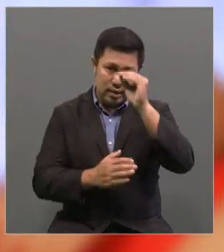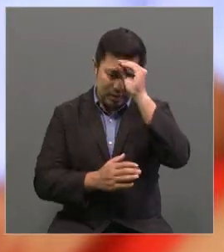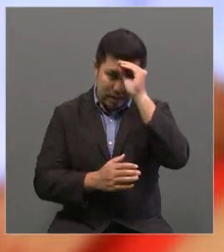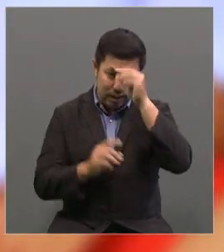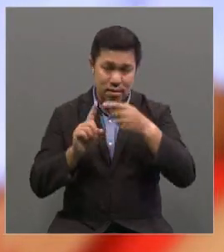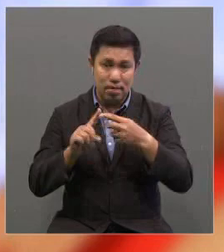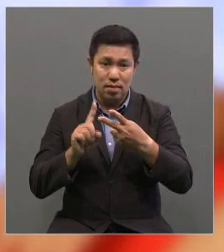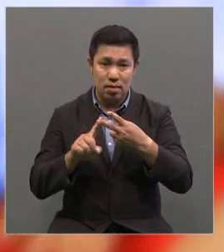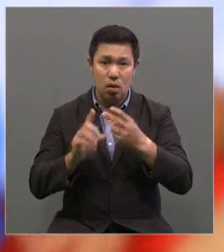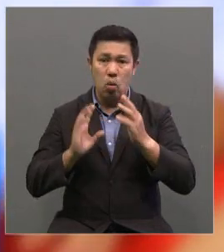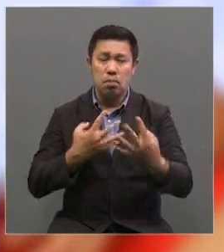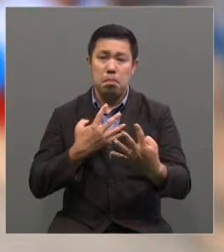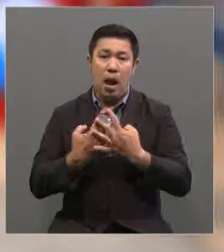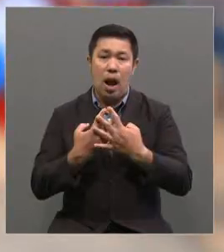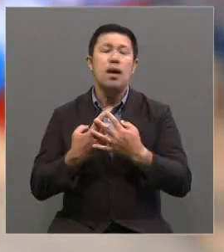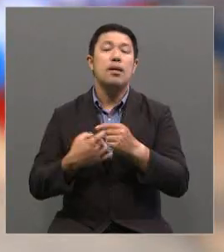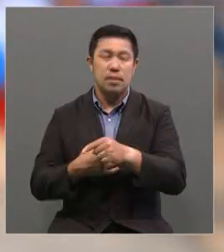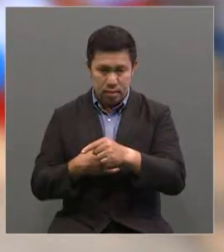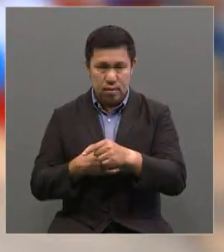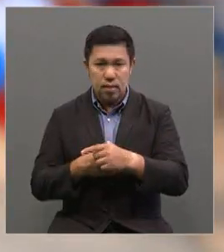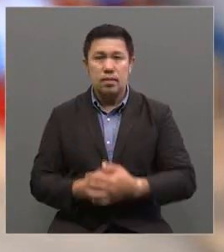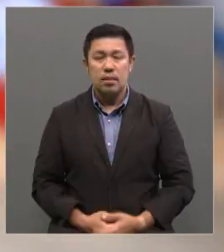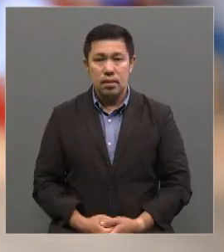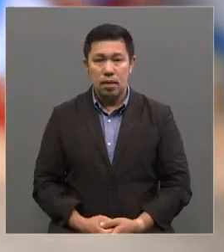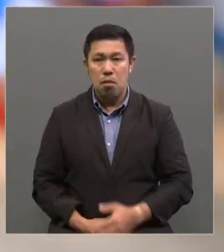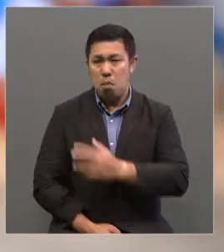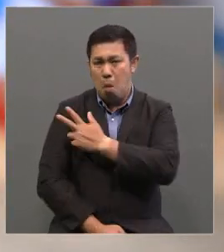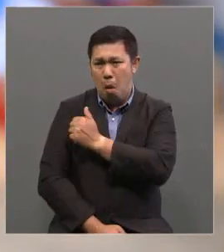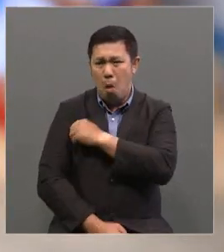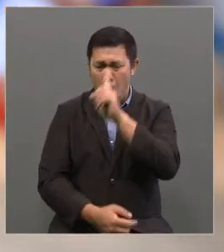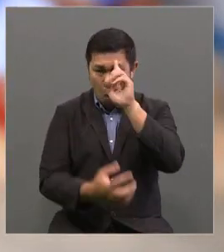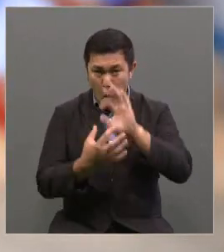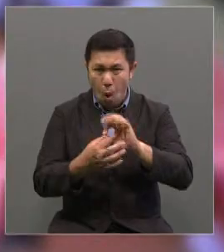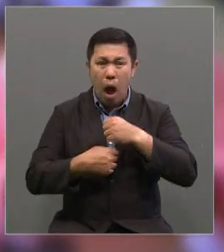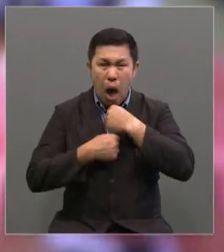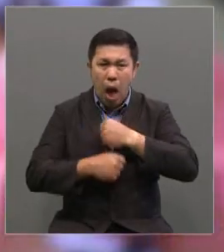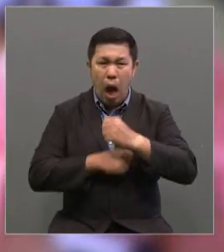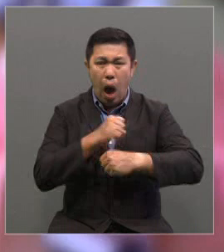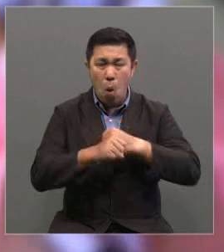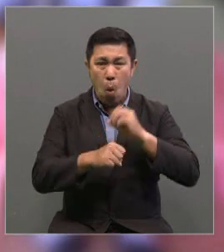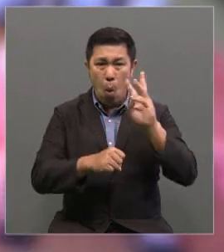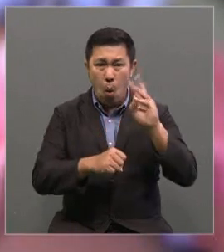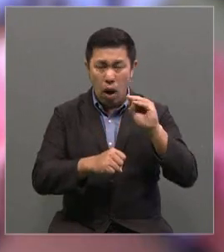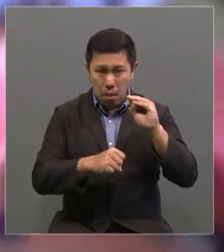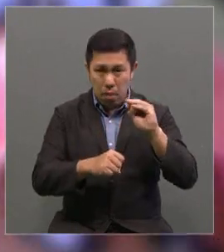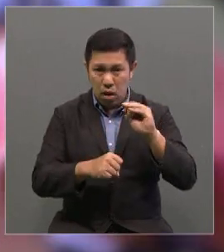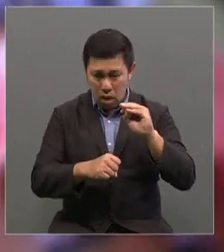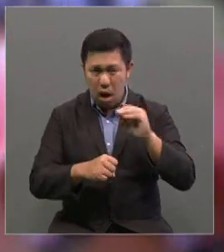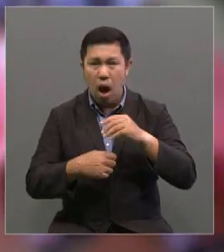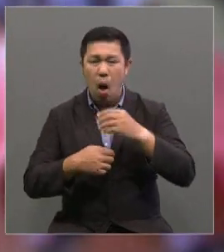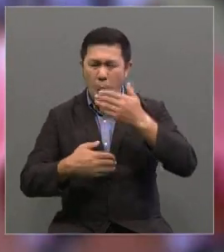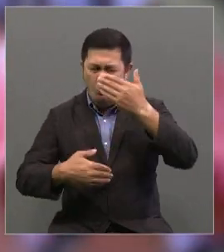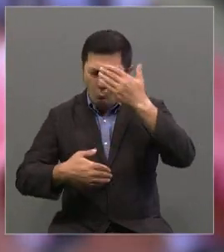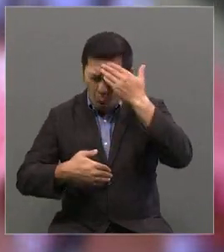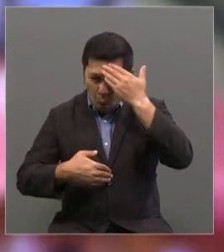กับพลาสเตอร์นักโทษอยู่ในเรือนจำนอกจากนี้คุณหมอแสดงความเป็นห่วงกลุ่ม 608ยังคงจำชื่อนี้ได้อยู่นะฮะ